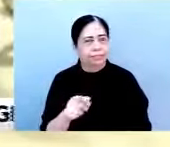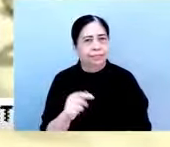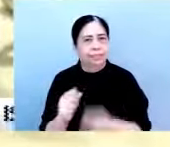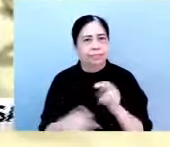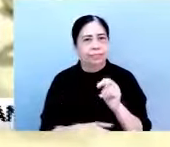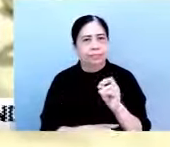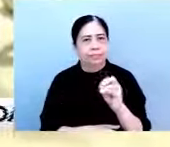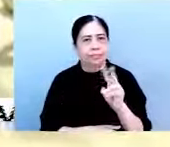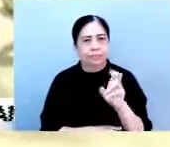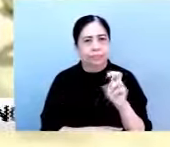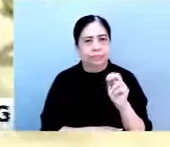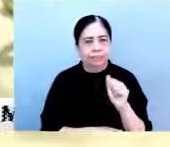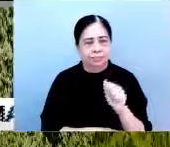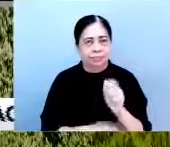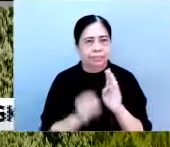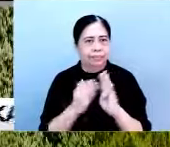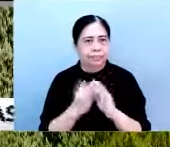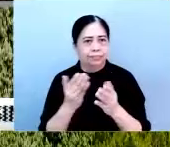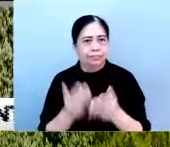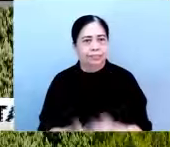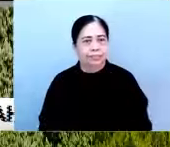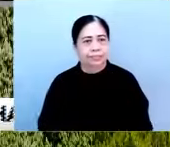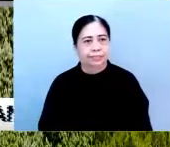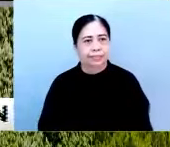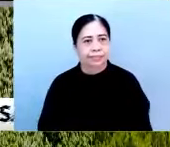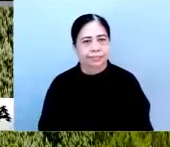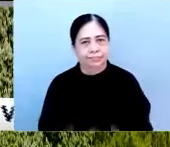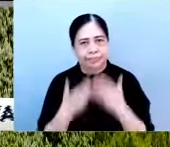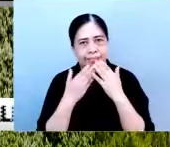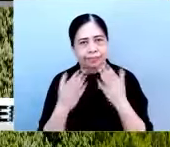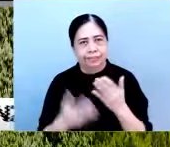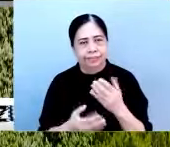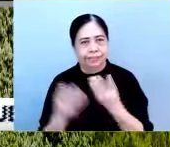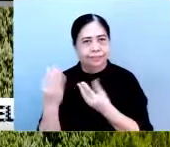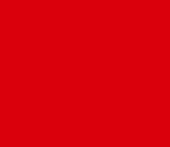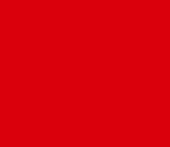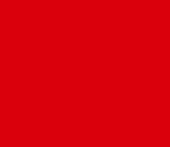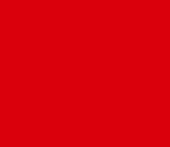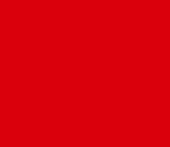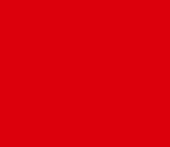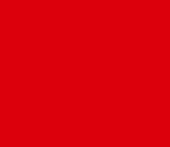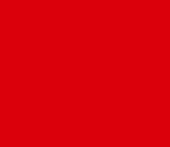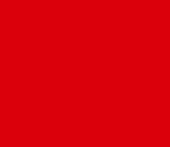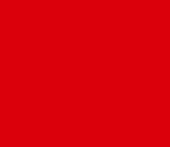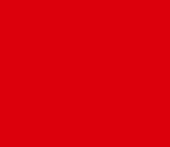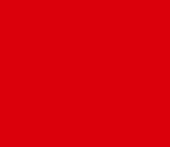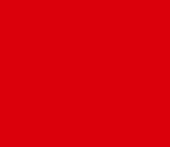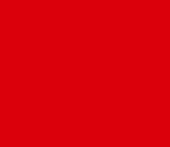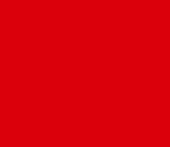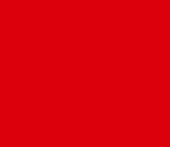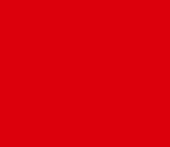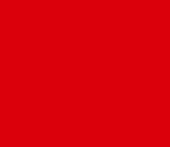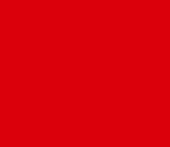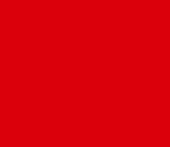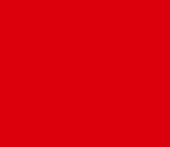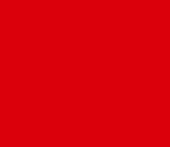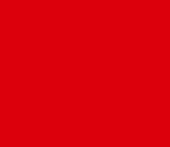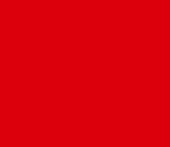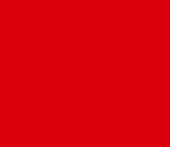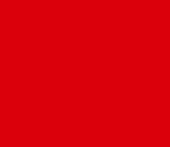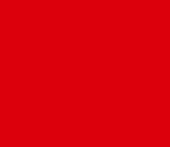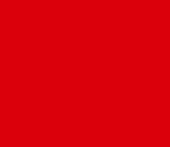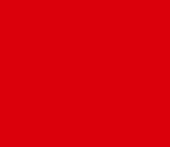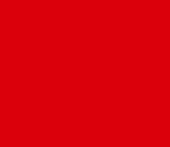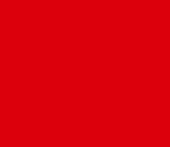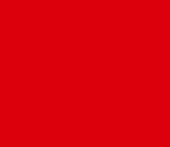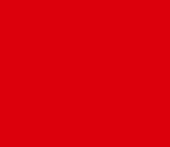nga sa simbahan. Balik sa inyo. Maraming salamat sa update, JC Cosico. Mga kapatid, Maawi David po. Simula ng